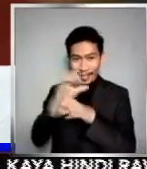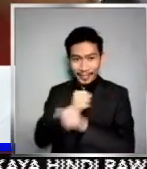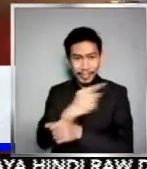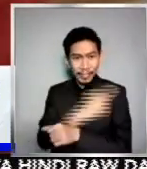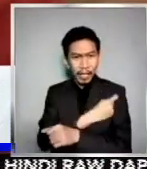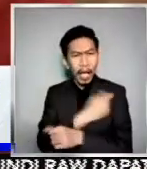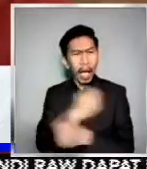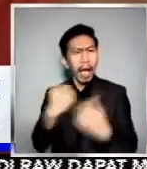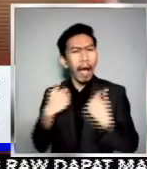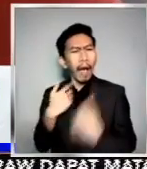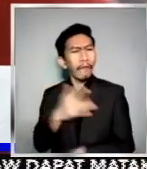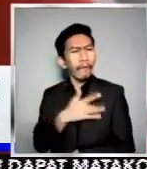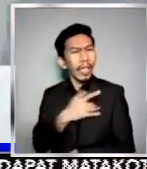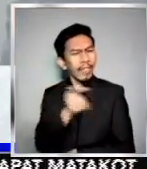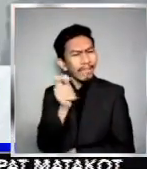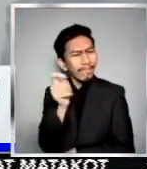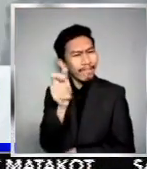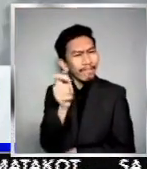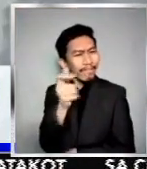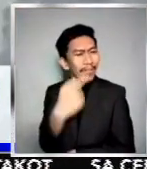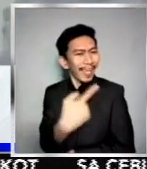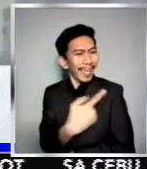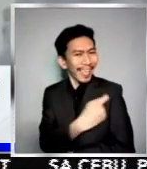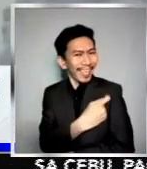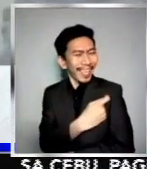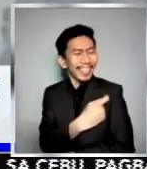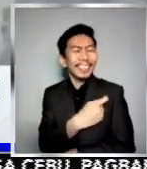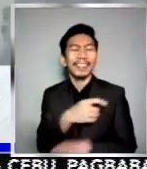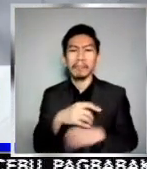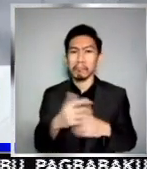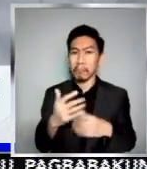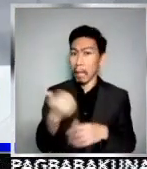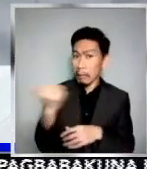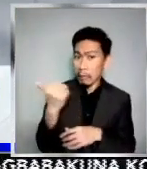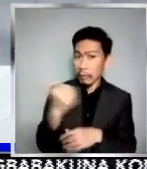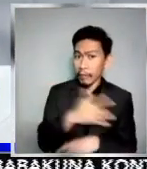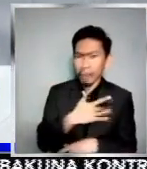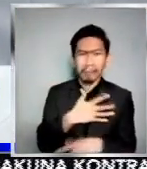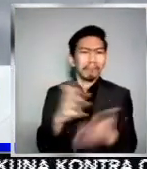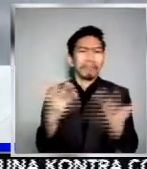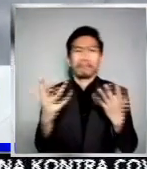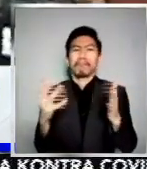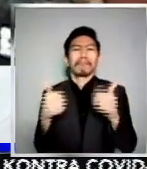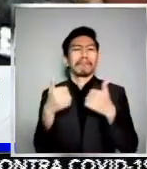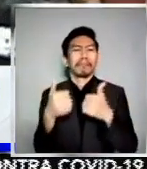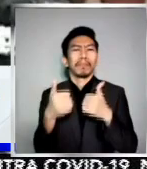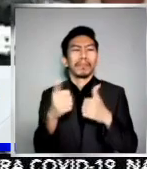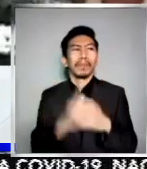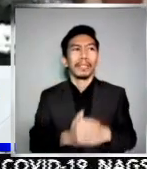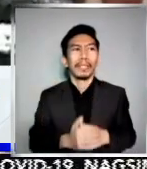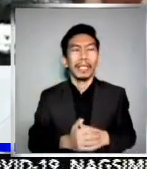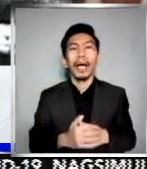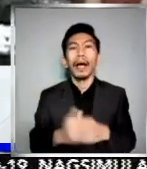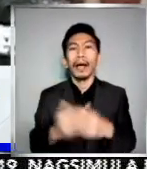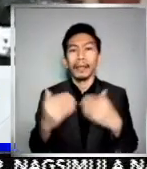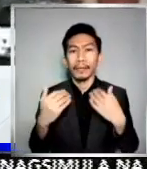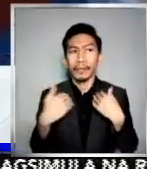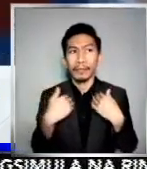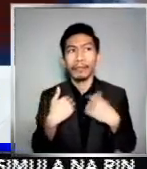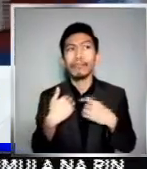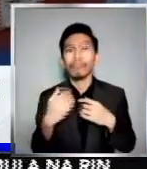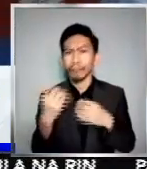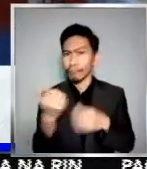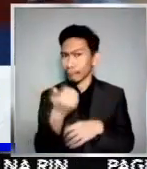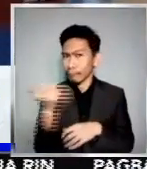wala na silang ibang naramdaman. 50 hospital staff ang nabakunahan ngayong araw. Target nilang makapagbakuna